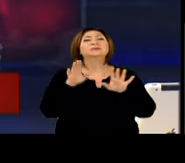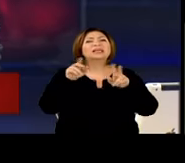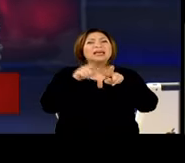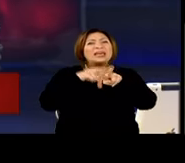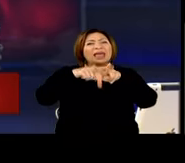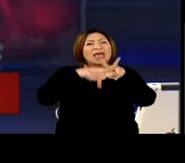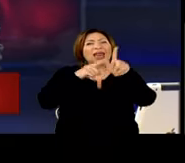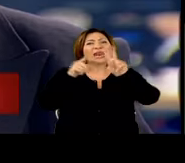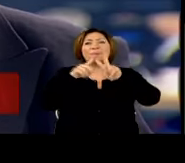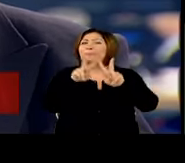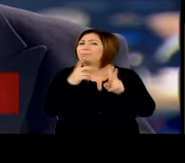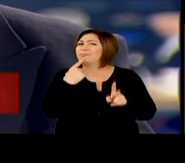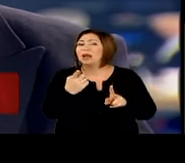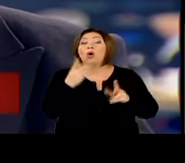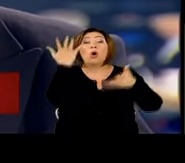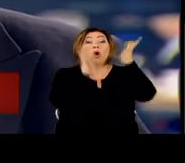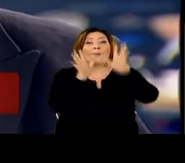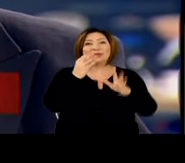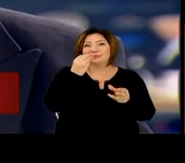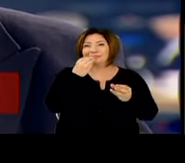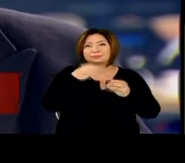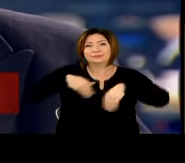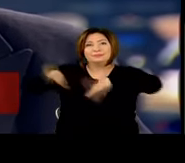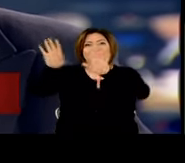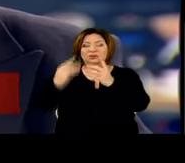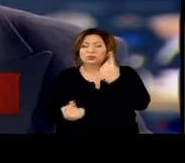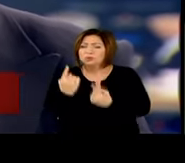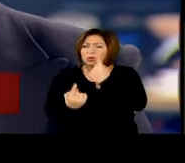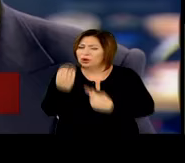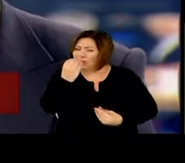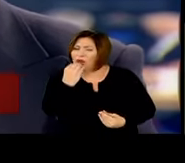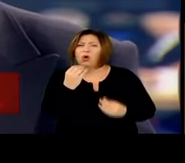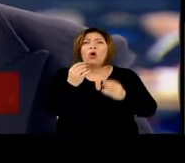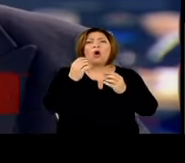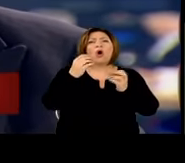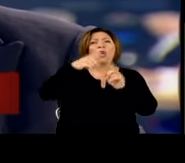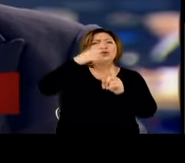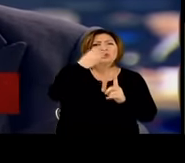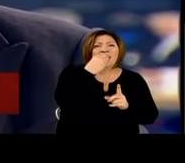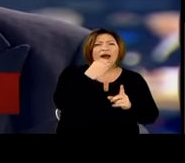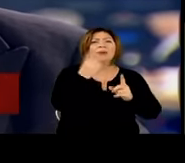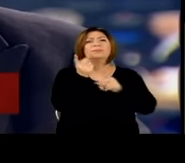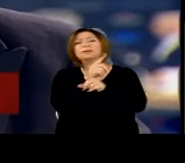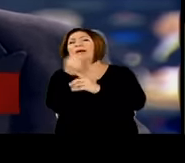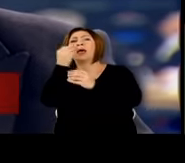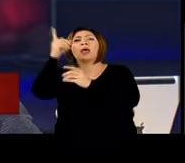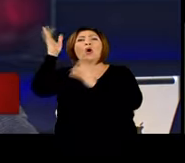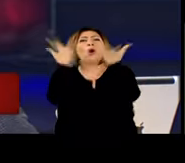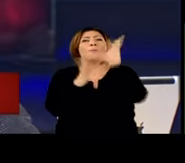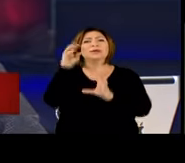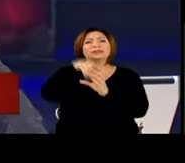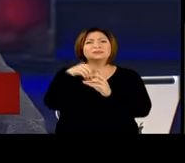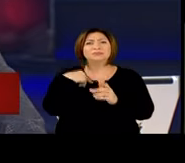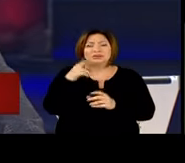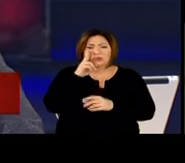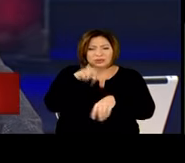söyler misiniz? Açar ormanda mısın? Mesela otlatırlar bunu. Çalısını yer, efendim otunu yer. Bunlar daha zeki, daha lezzetli. Ama biz bir lezzetli açıdan da son nesil